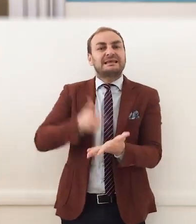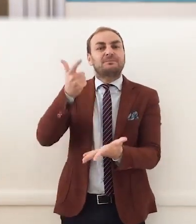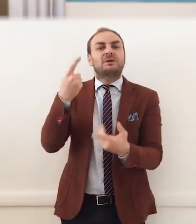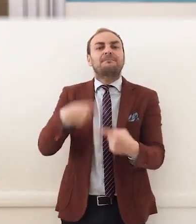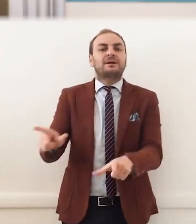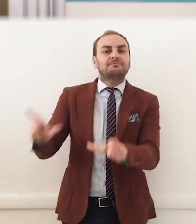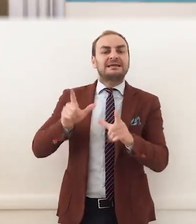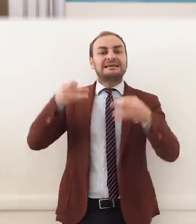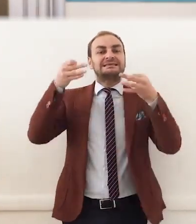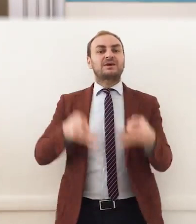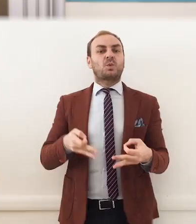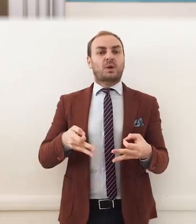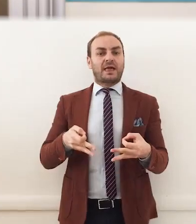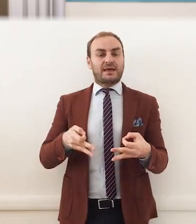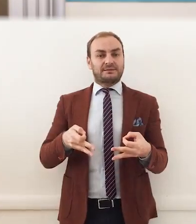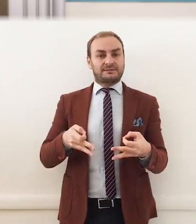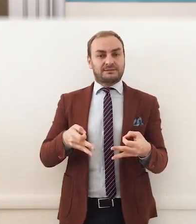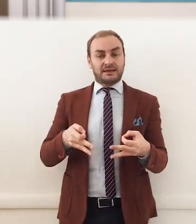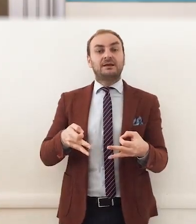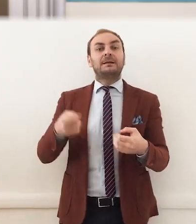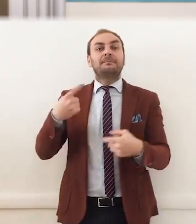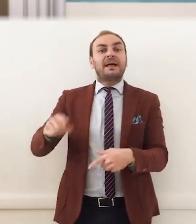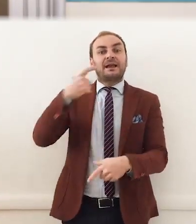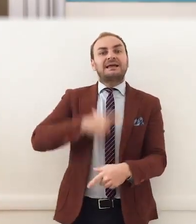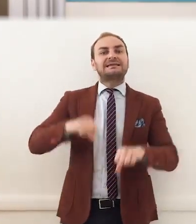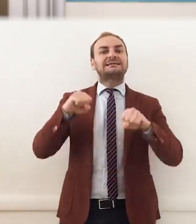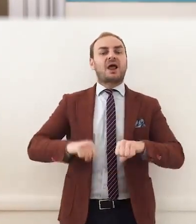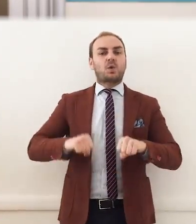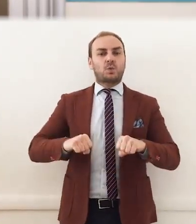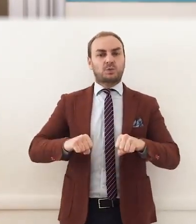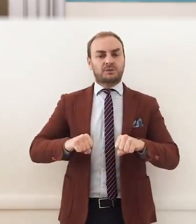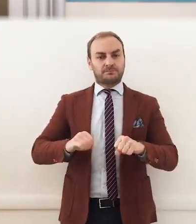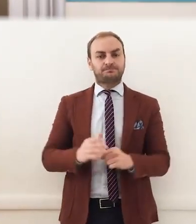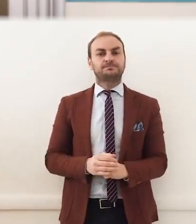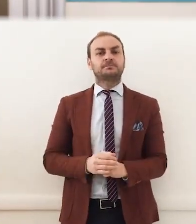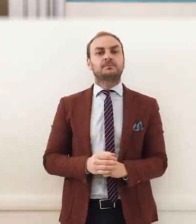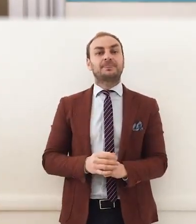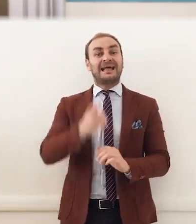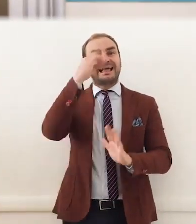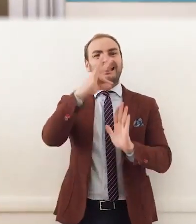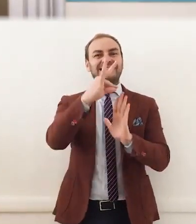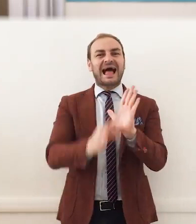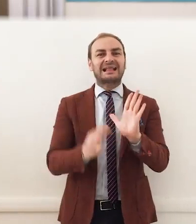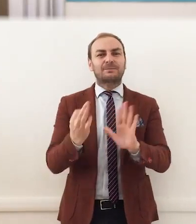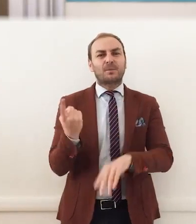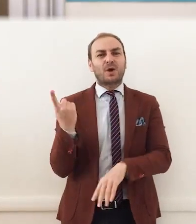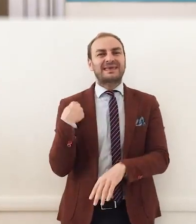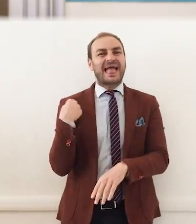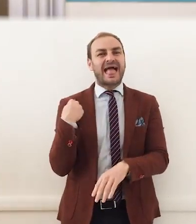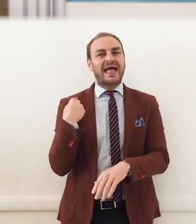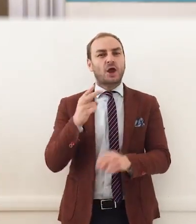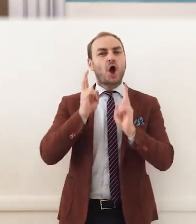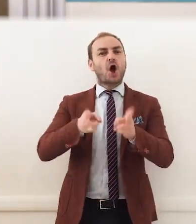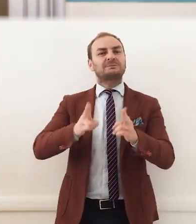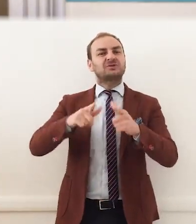sicurezza e per la nostra salute i dati diffusi dal anche ieri dal grande ospedale